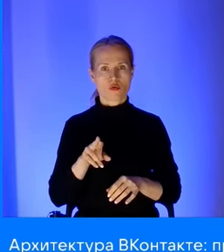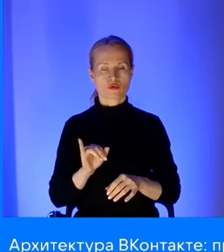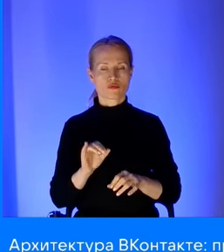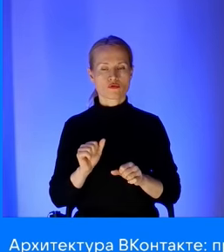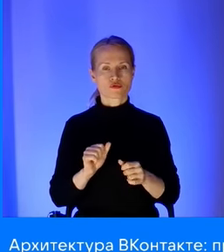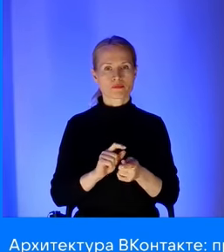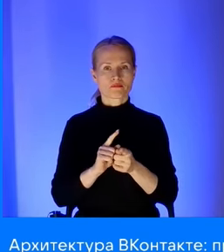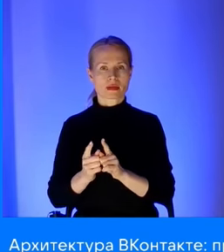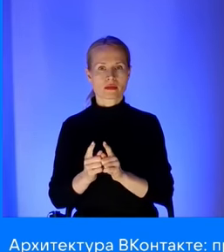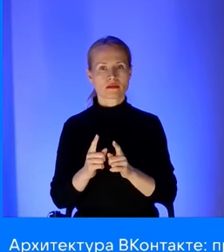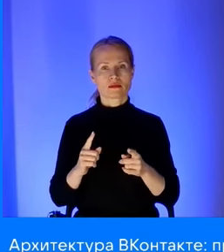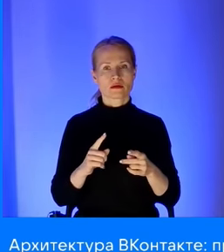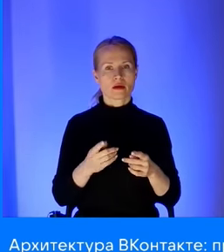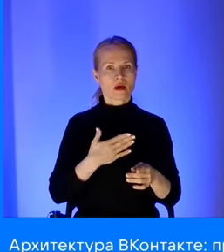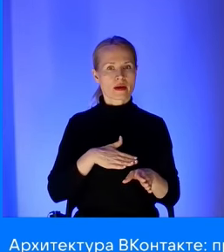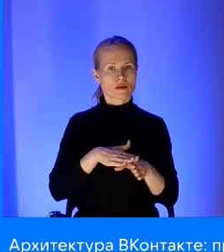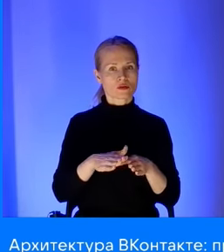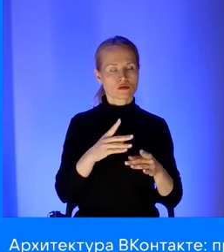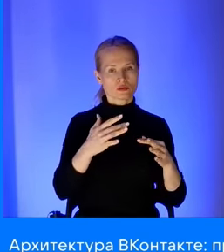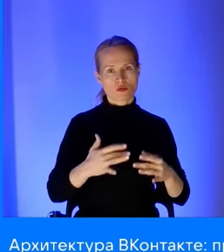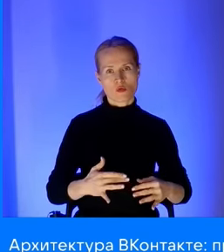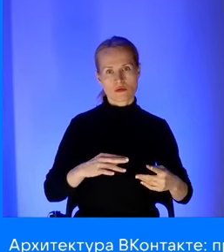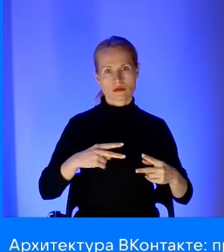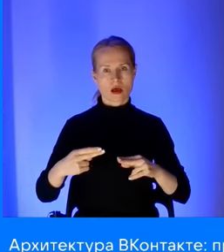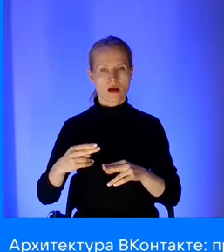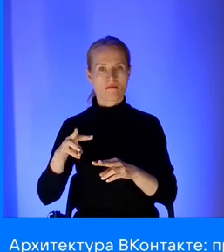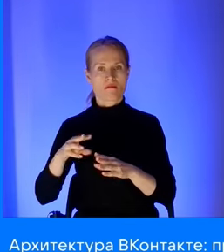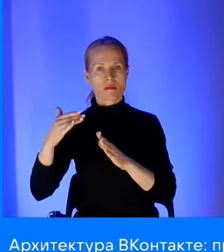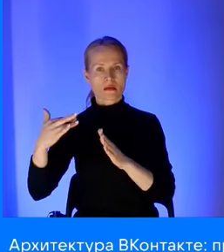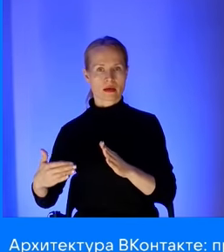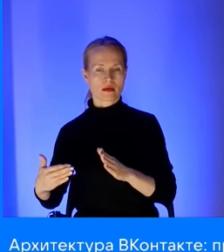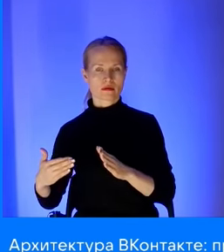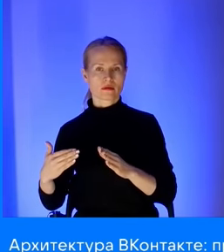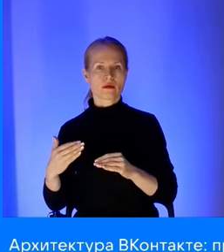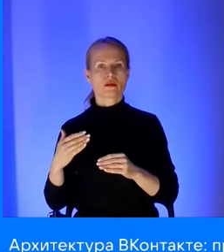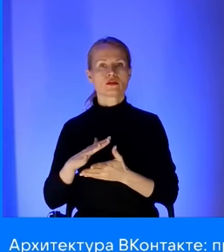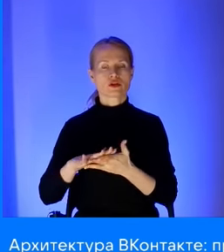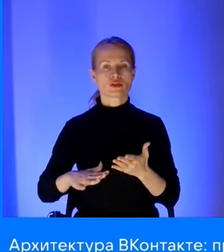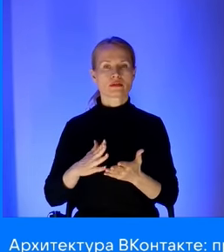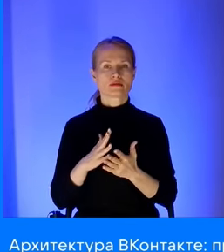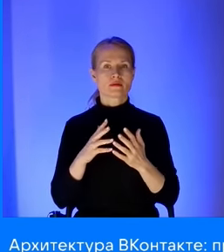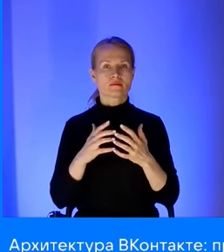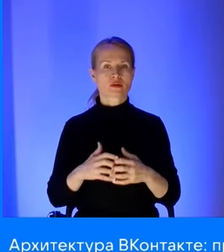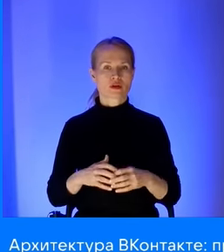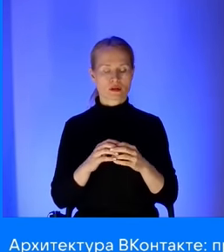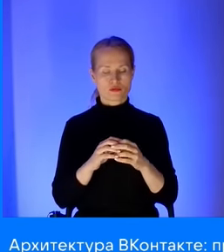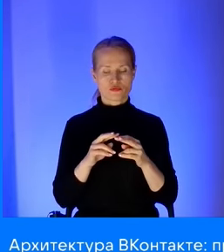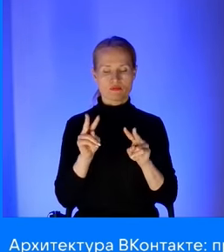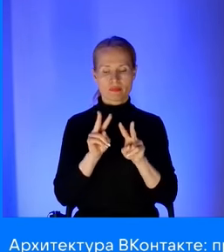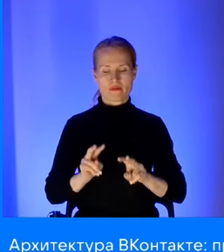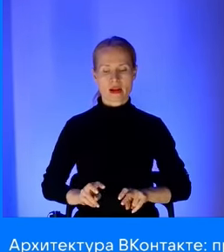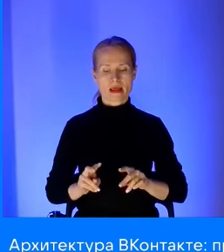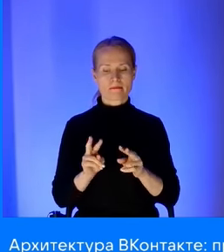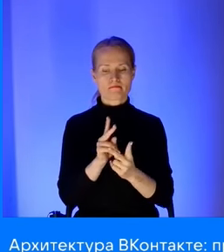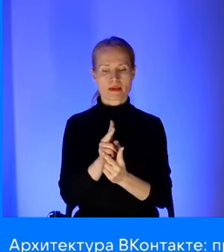переносить реализацию кода на реализацию модели и машина которая это всё проверяет перебирает варианты и